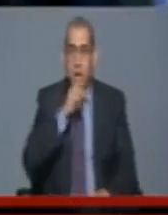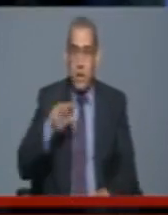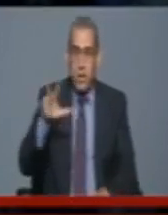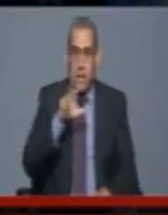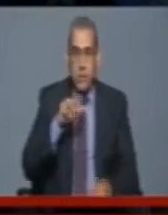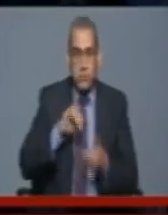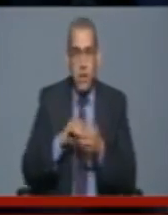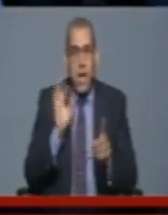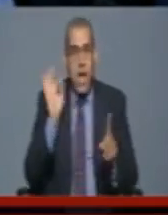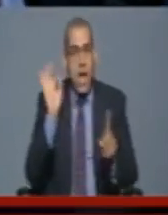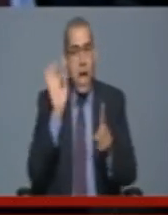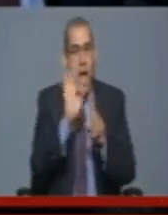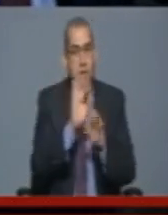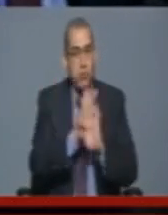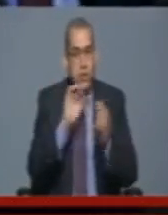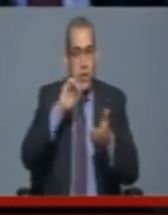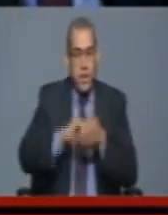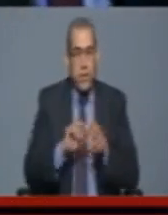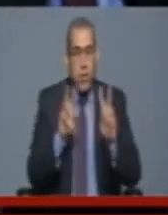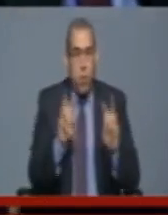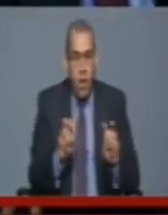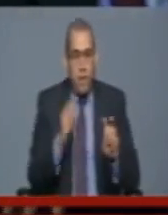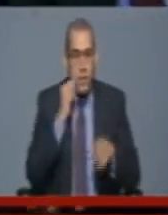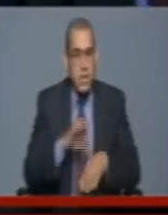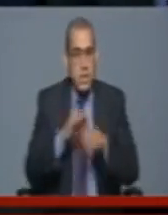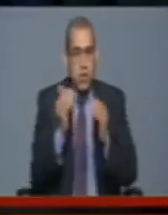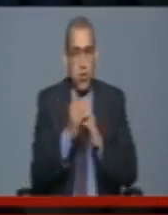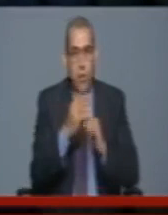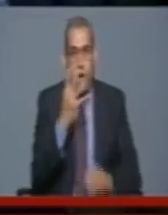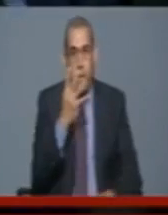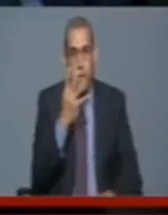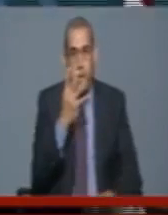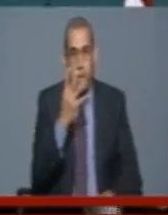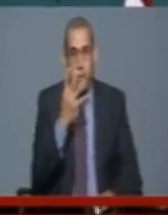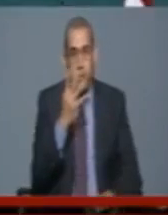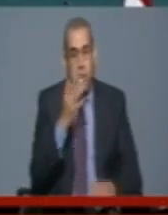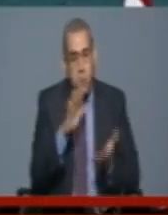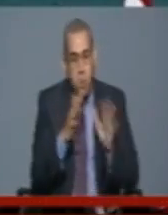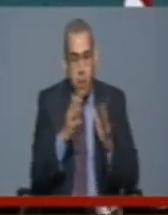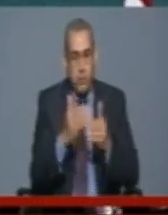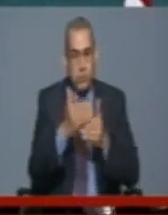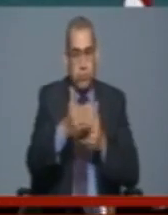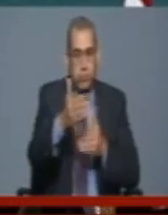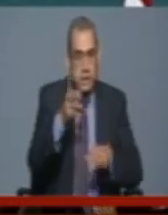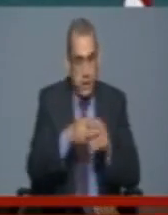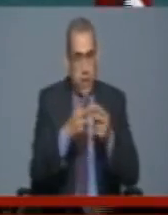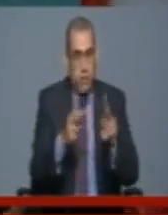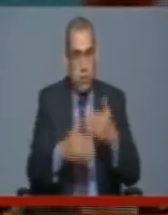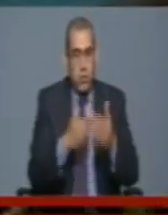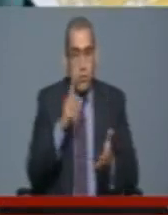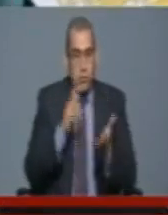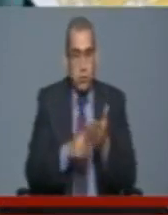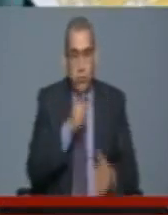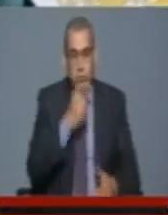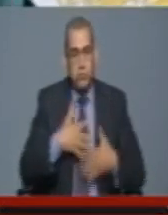الوصول لاتفاق هدنة إنسانية لمدة 4 أيام قابلة للتمديد، وآمل